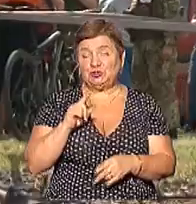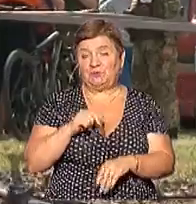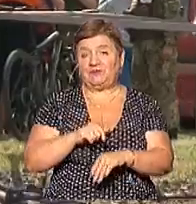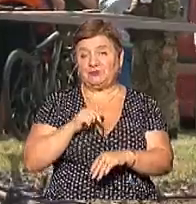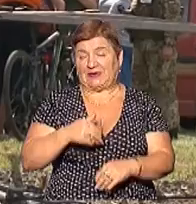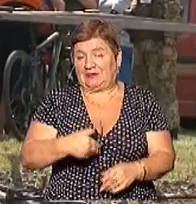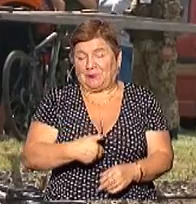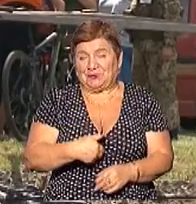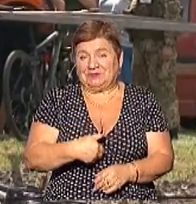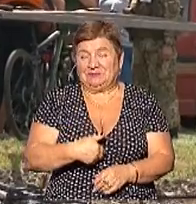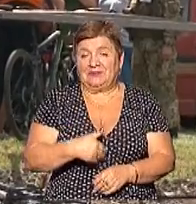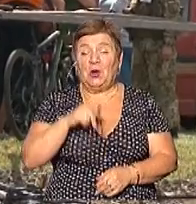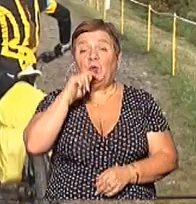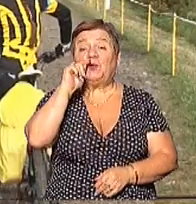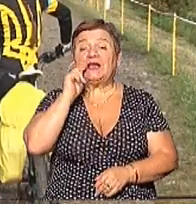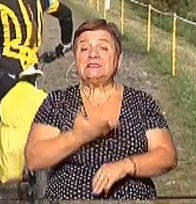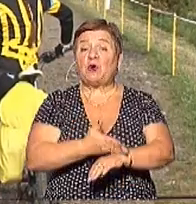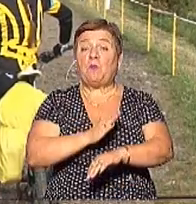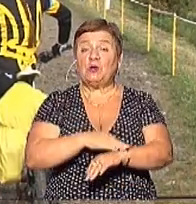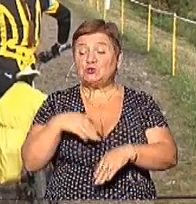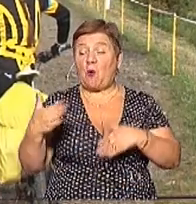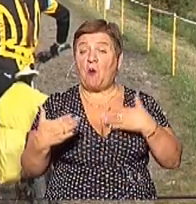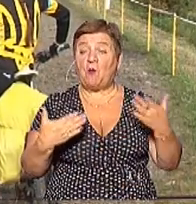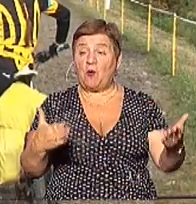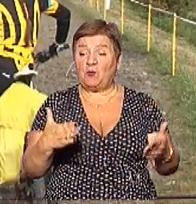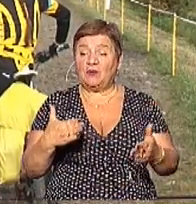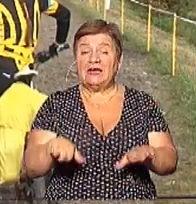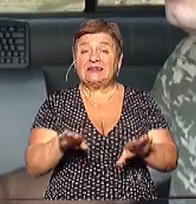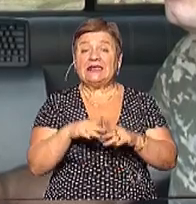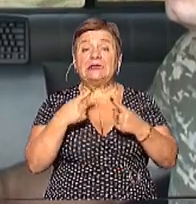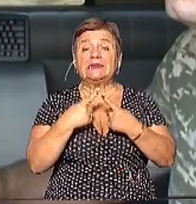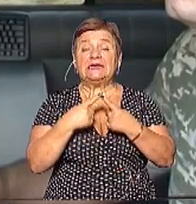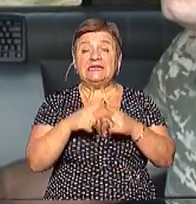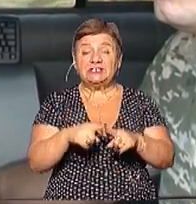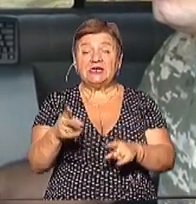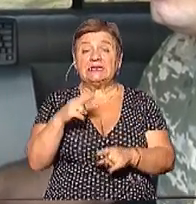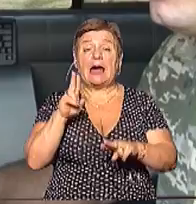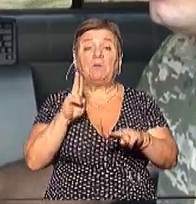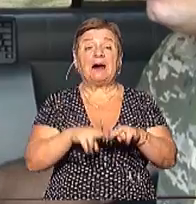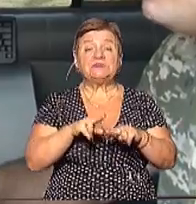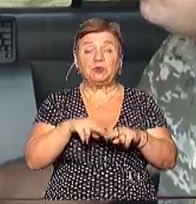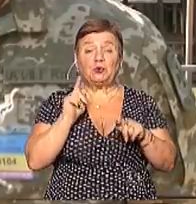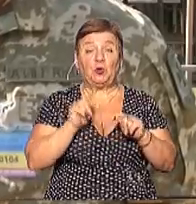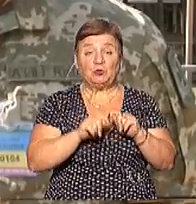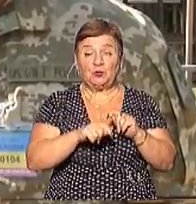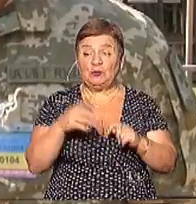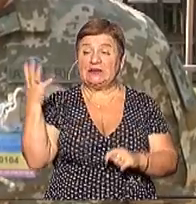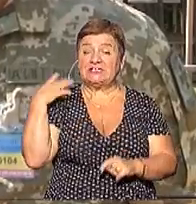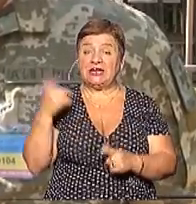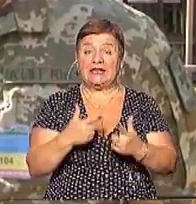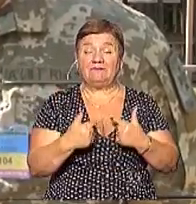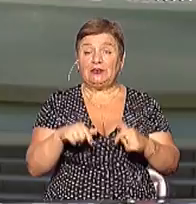горах. З українського та польського боку встановлені рухомі технічні комплекси для паспортного контролю, каже начальник